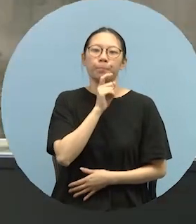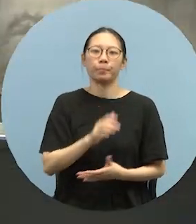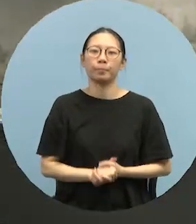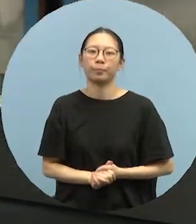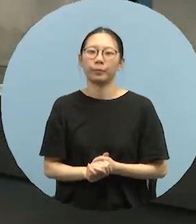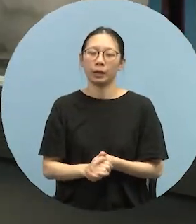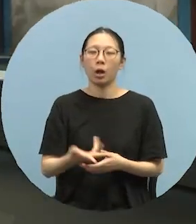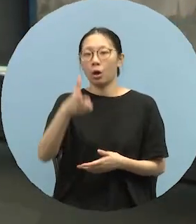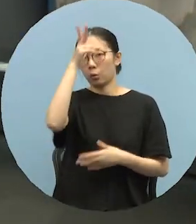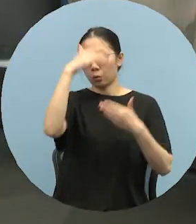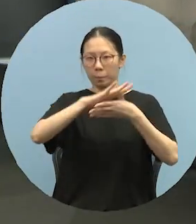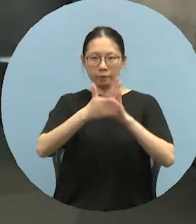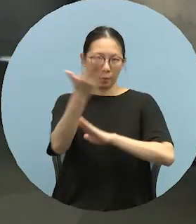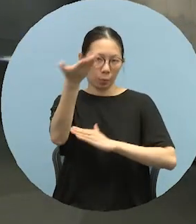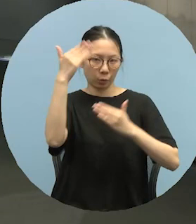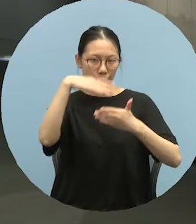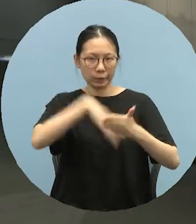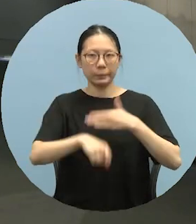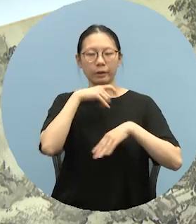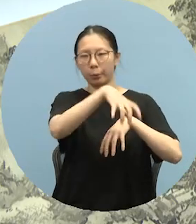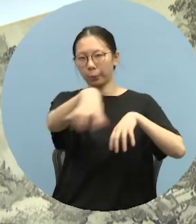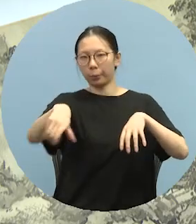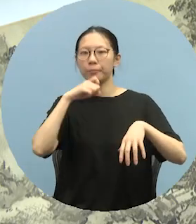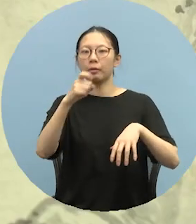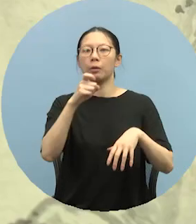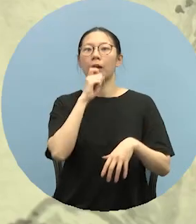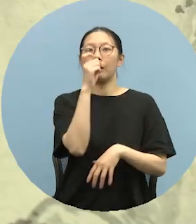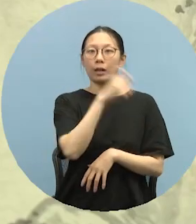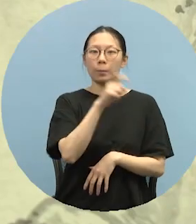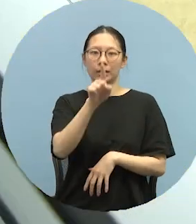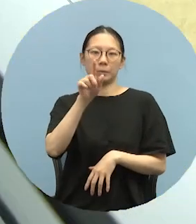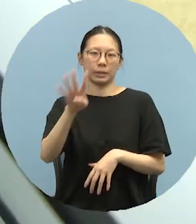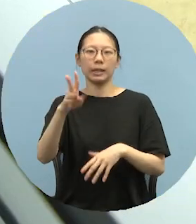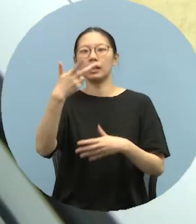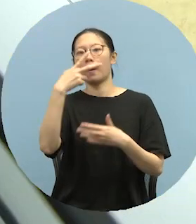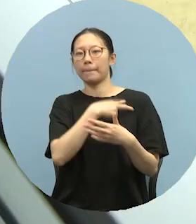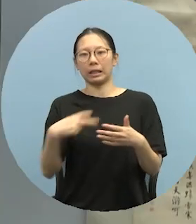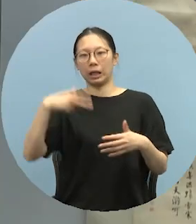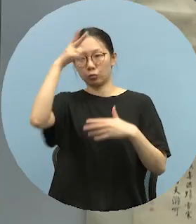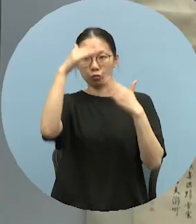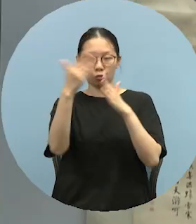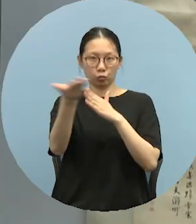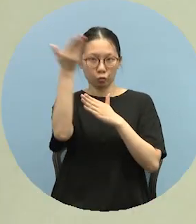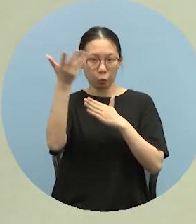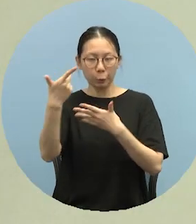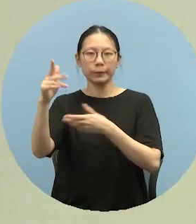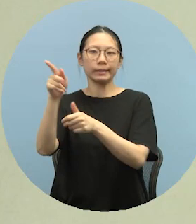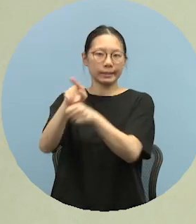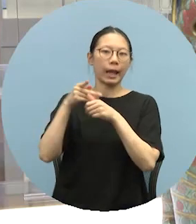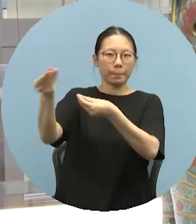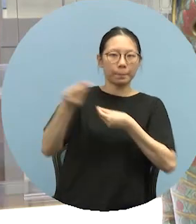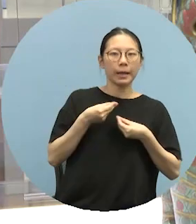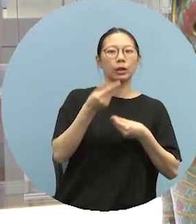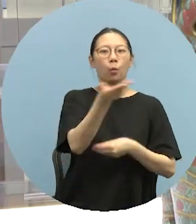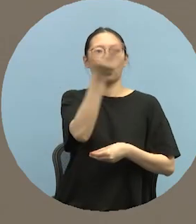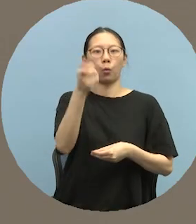故宫文化博物馆一共有9个展厅，展出914件北京故宫博物院借出的珍品，其